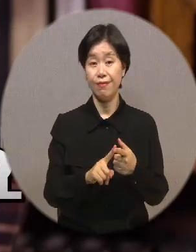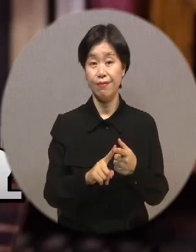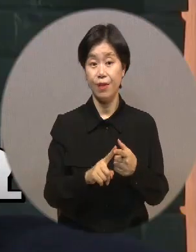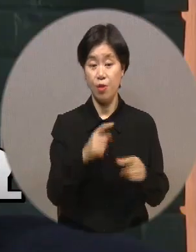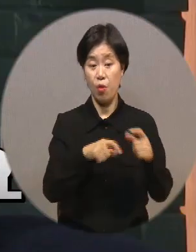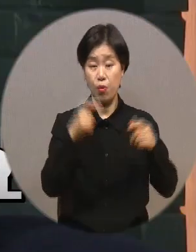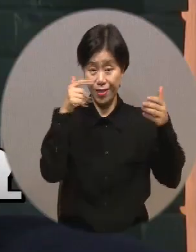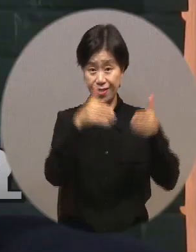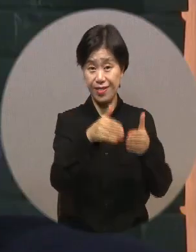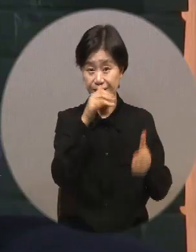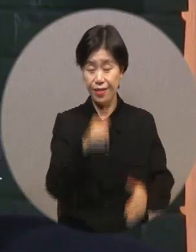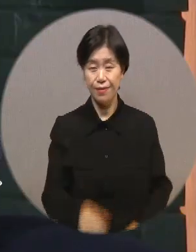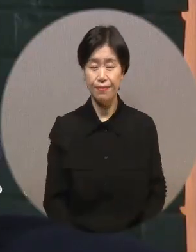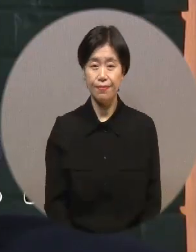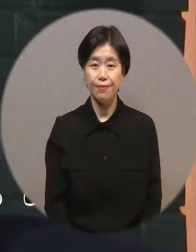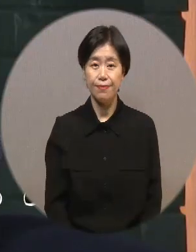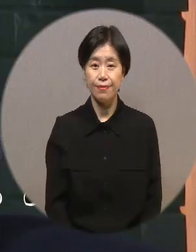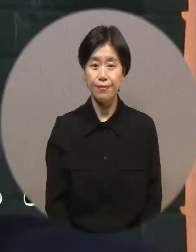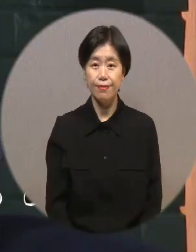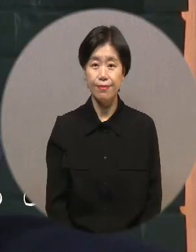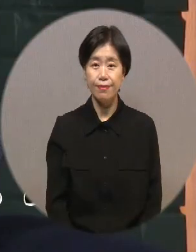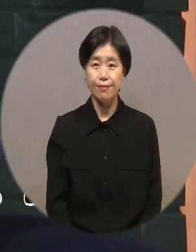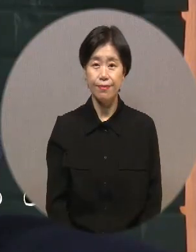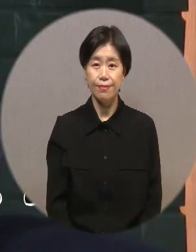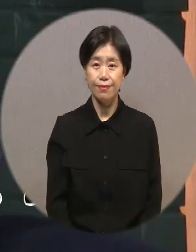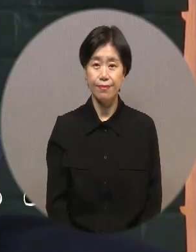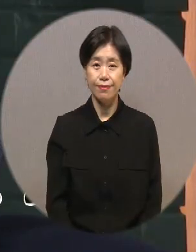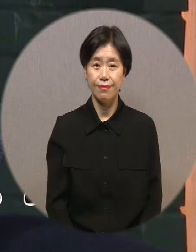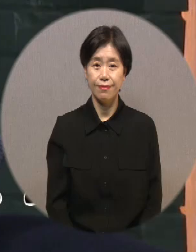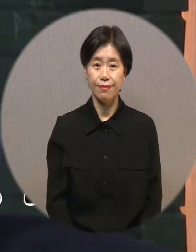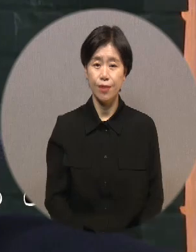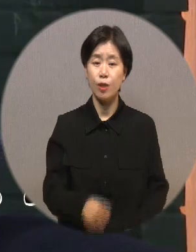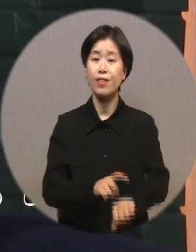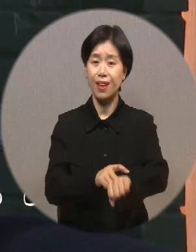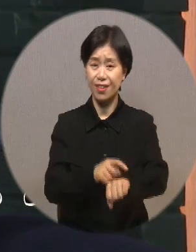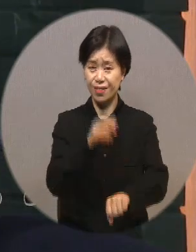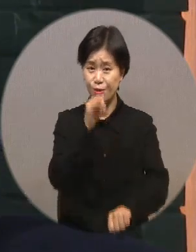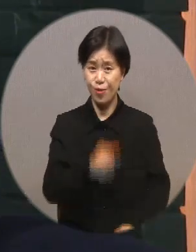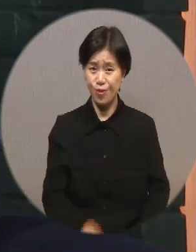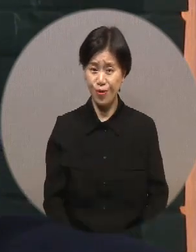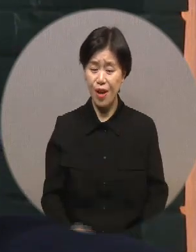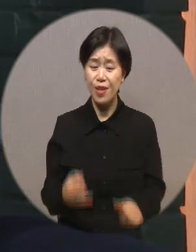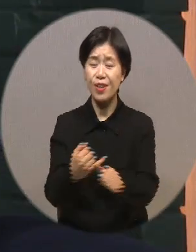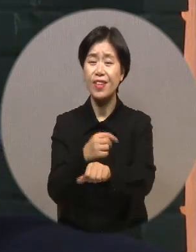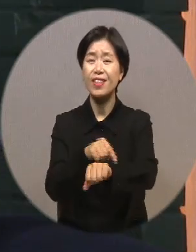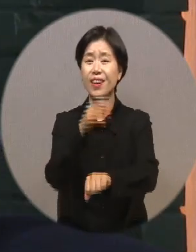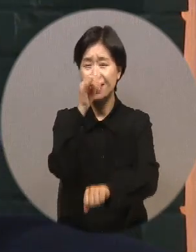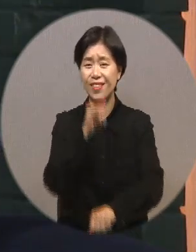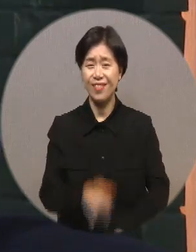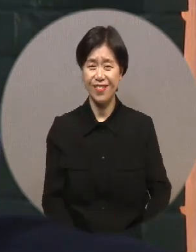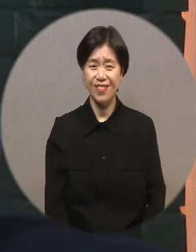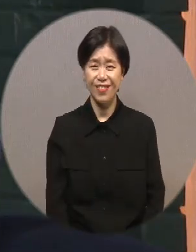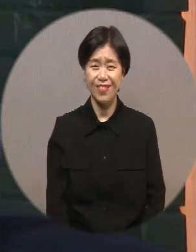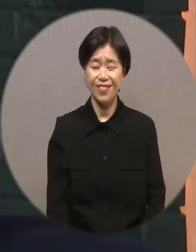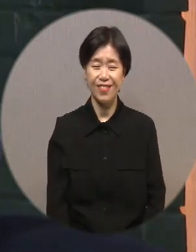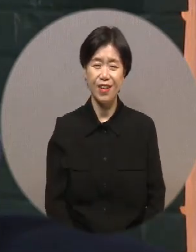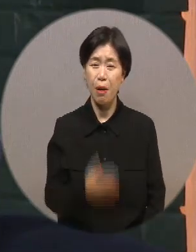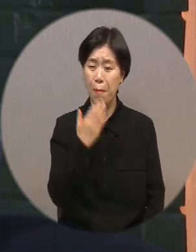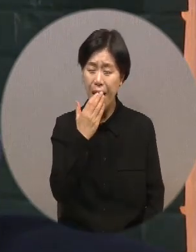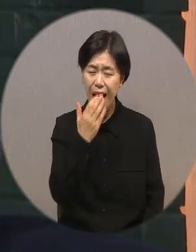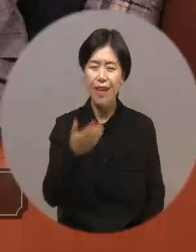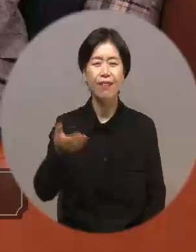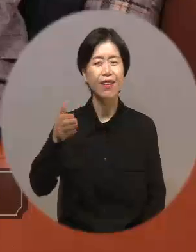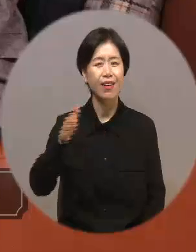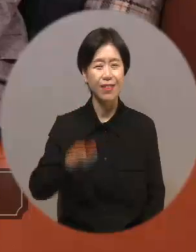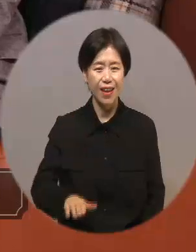같아요. 일단. 아니요, 또 중간중간 친구 있어요? 아, 저 엄마도 연애할 수 있어요? 네, 중간중간 뭐